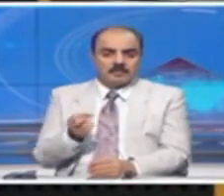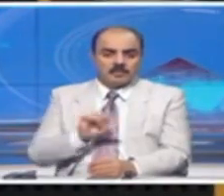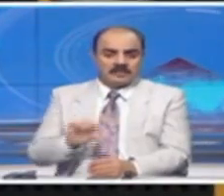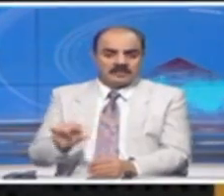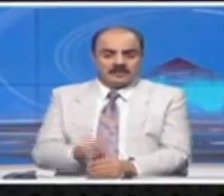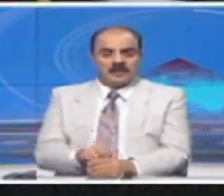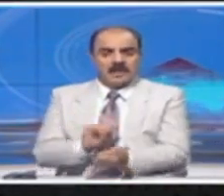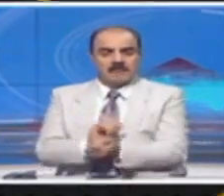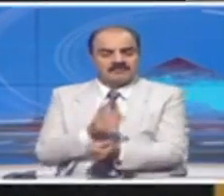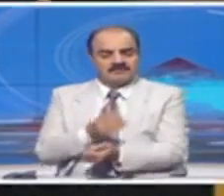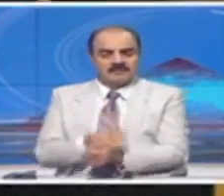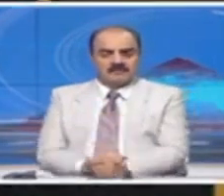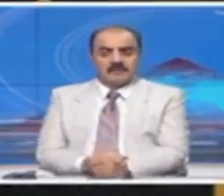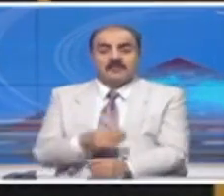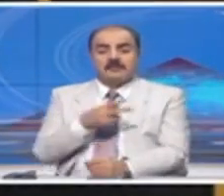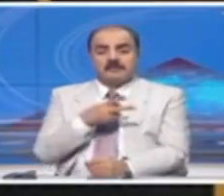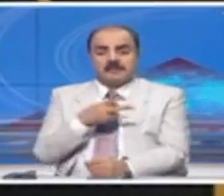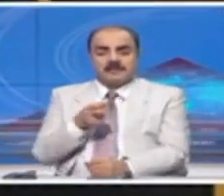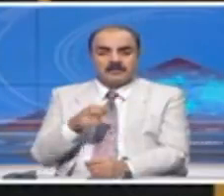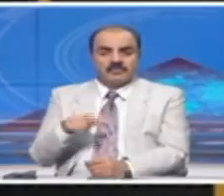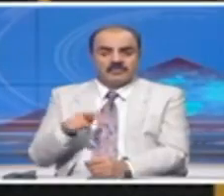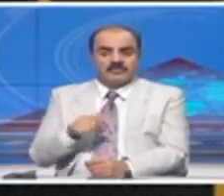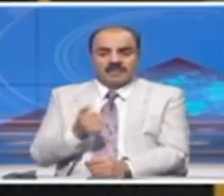170,597 حكم حبس،